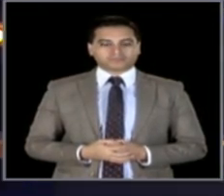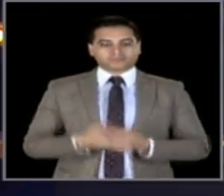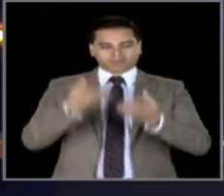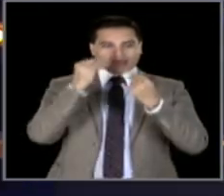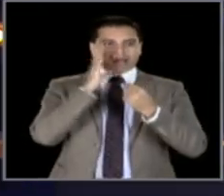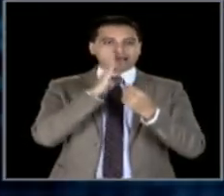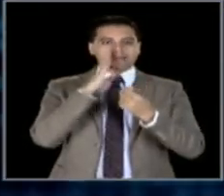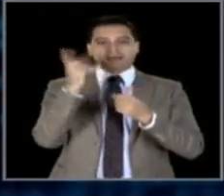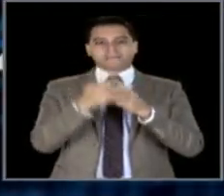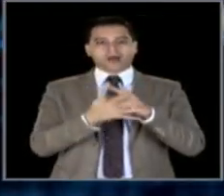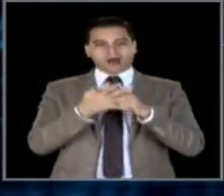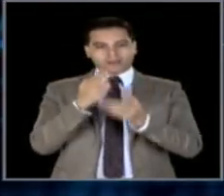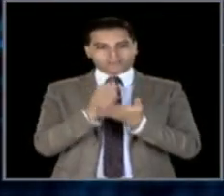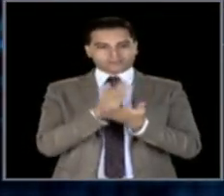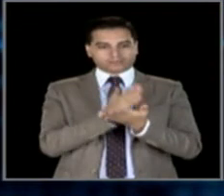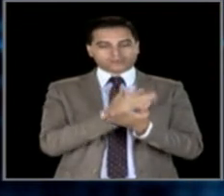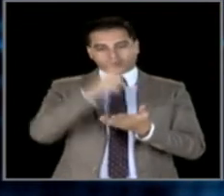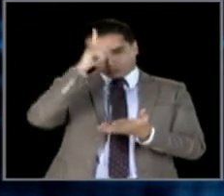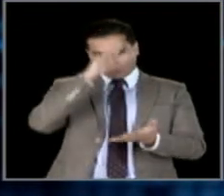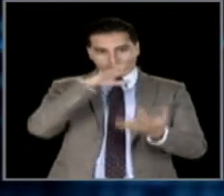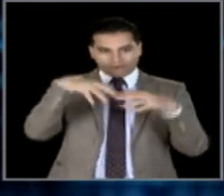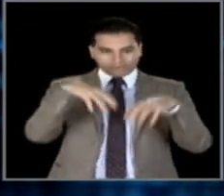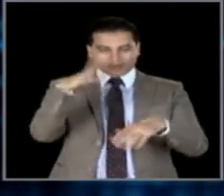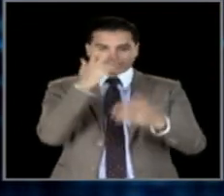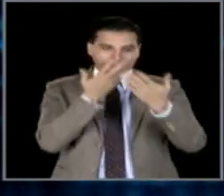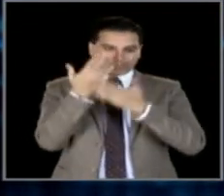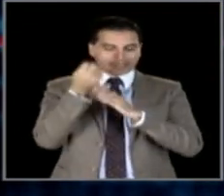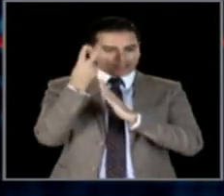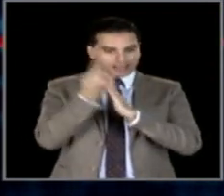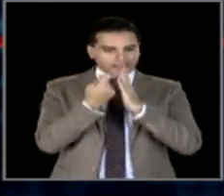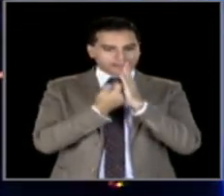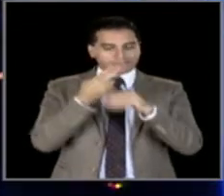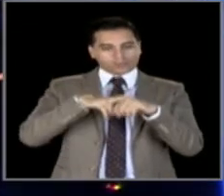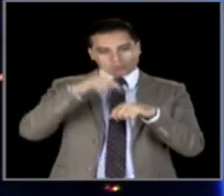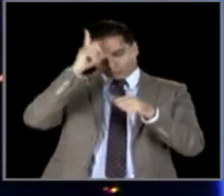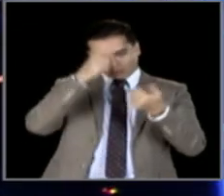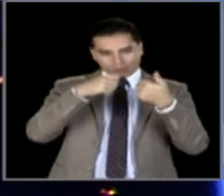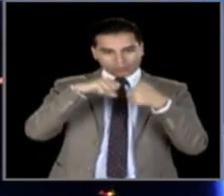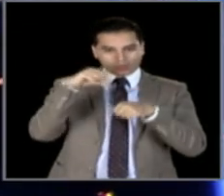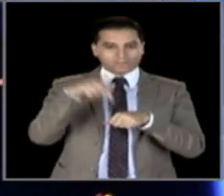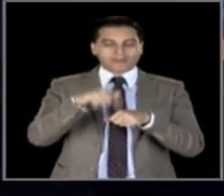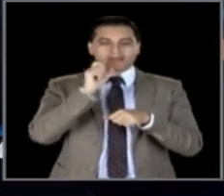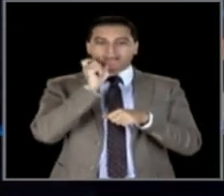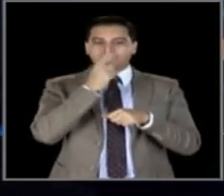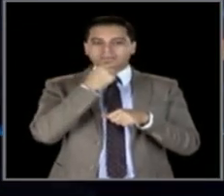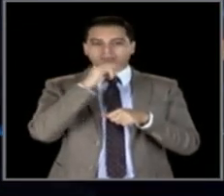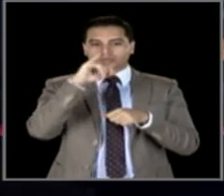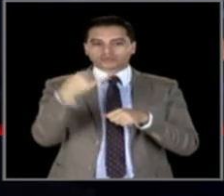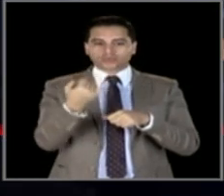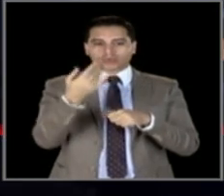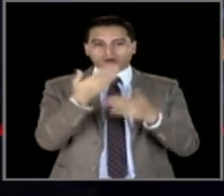فقرة العلم 4 أجزاء: جغرافيا، تاريخ، أدب، وعلوم. إمتى الجوكر يا